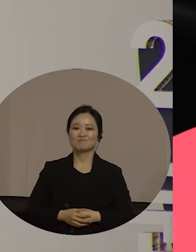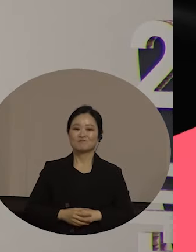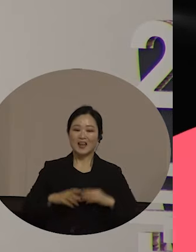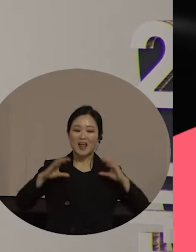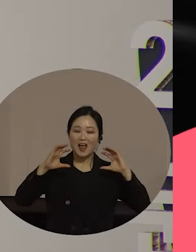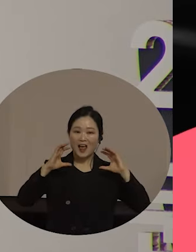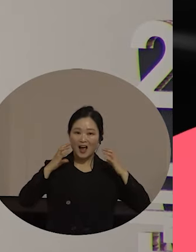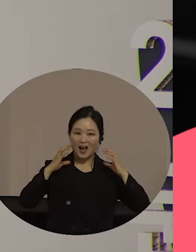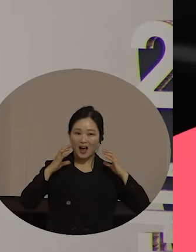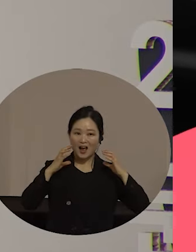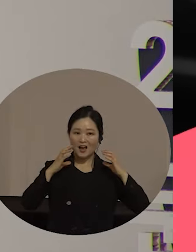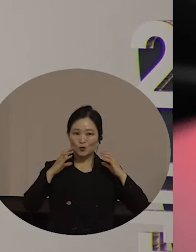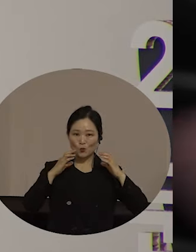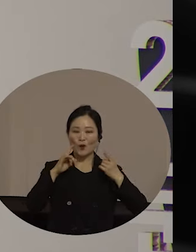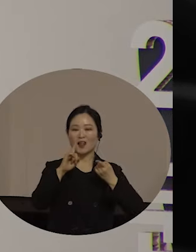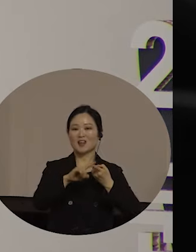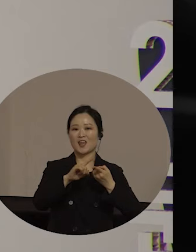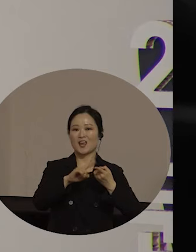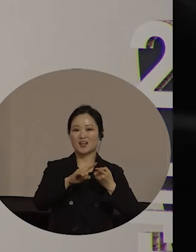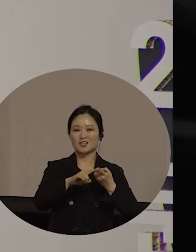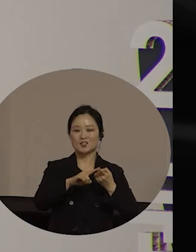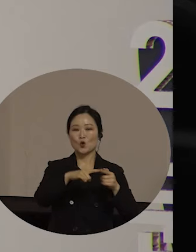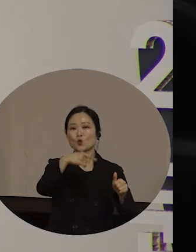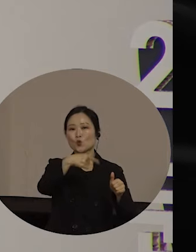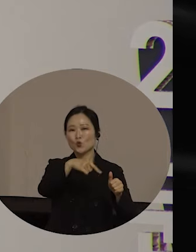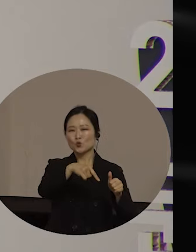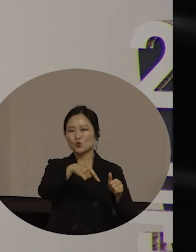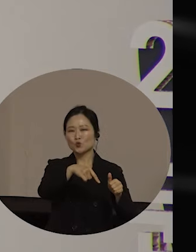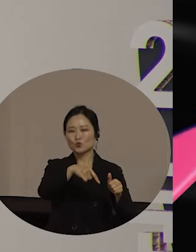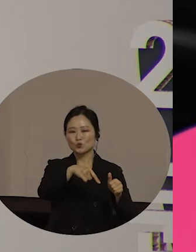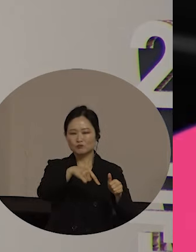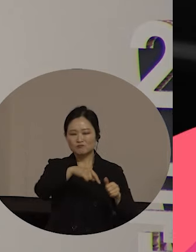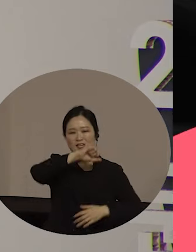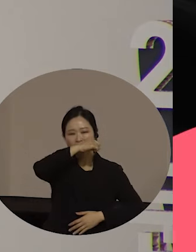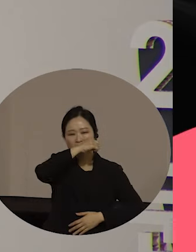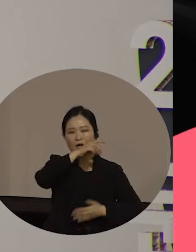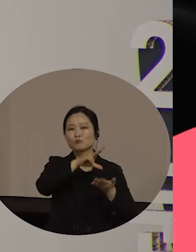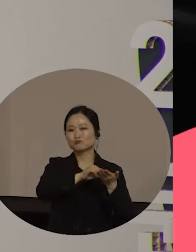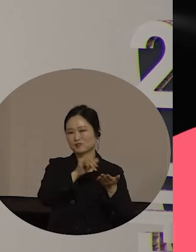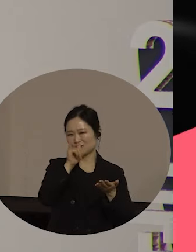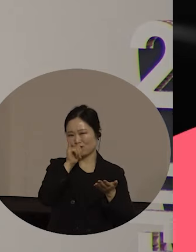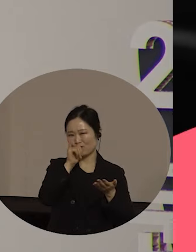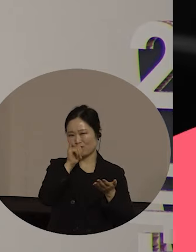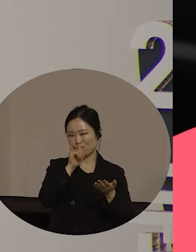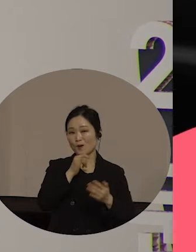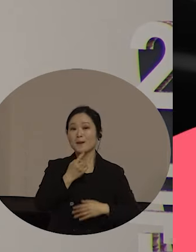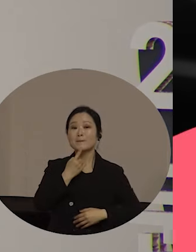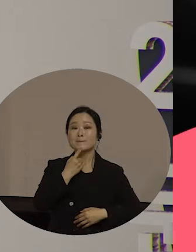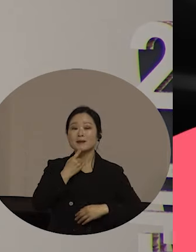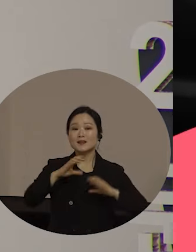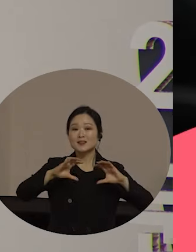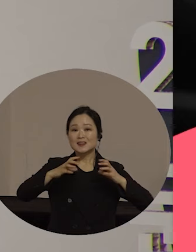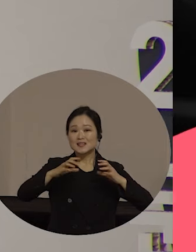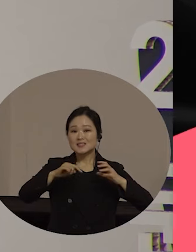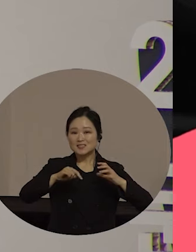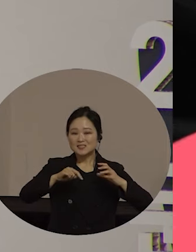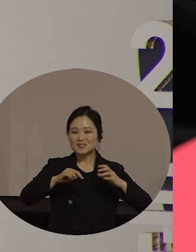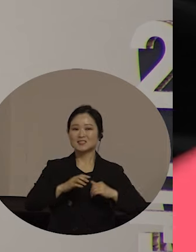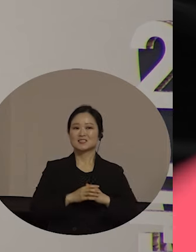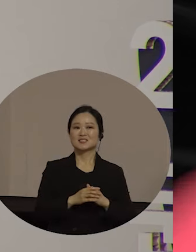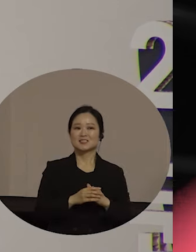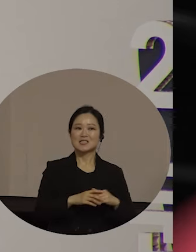아동 관련된, 아니 문화예술 교육 관련된 예산 문제나 그런 걸, 그게 있는데, 핀란드는 그 지역과